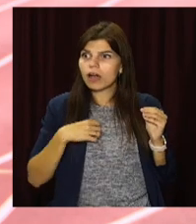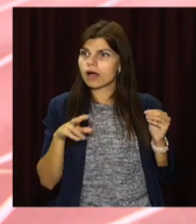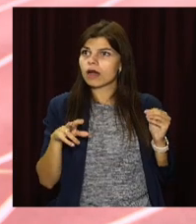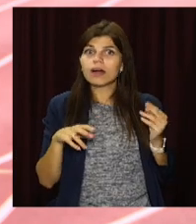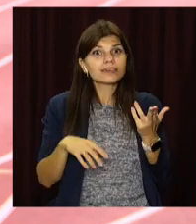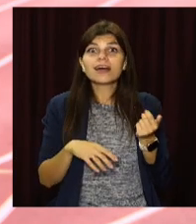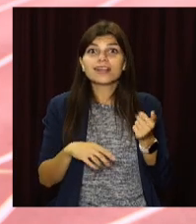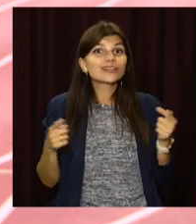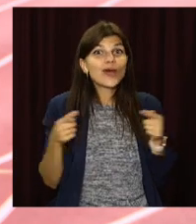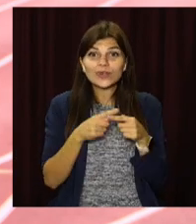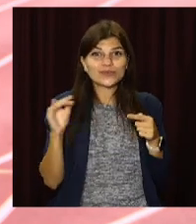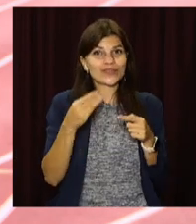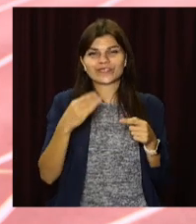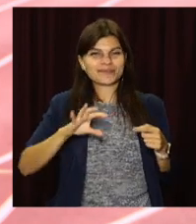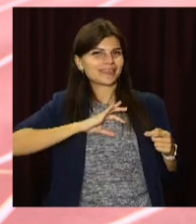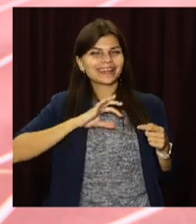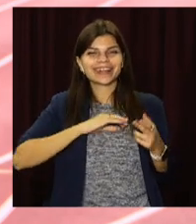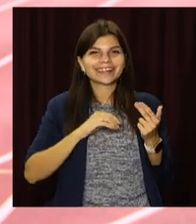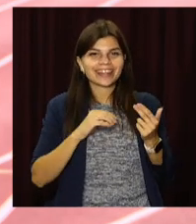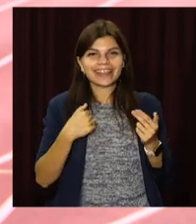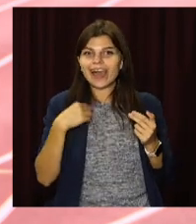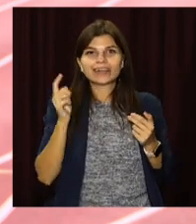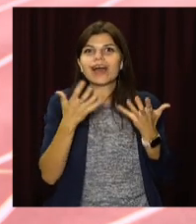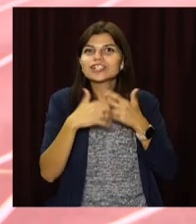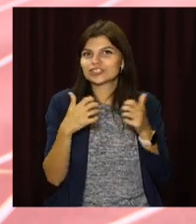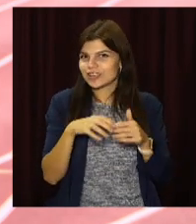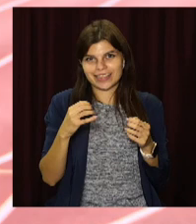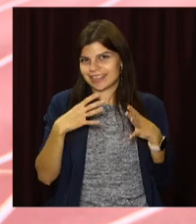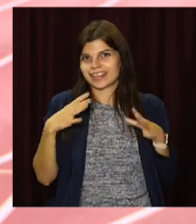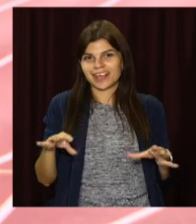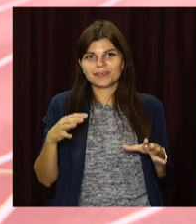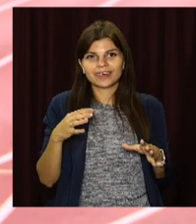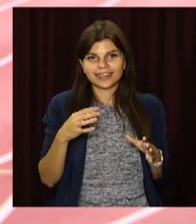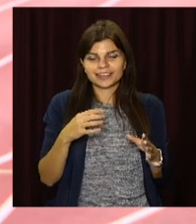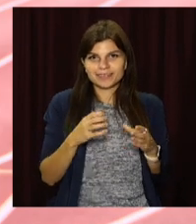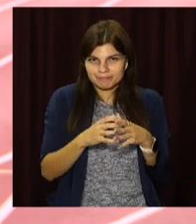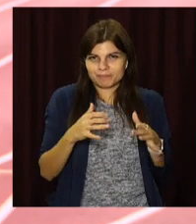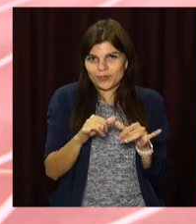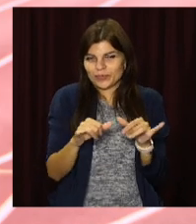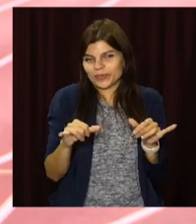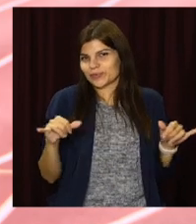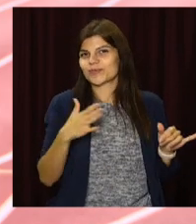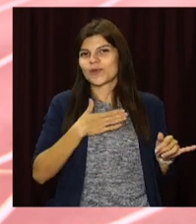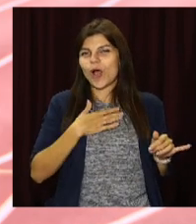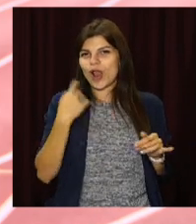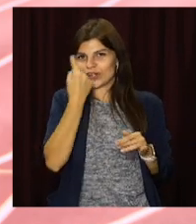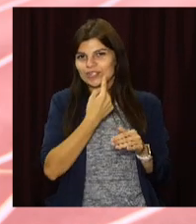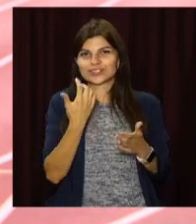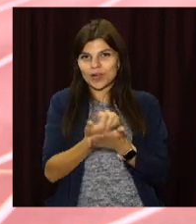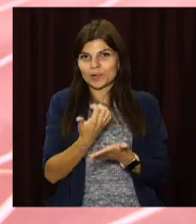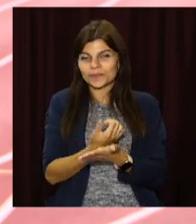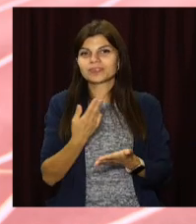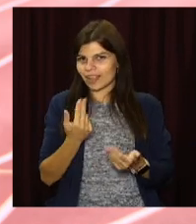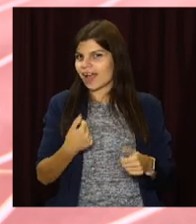точно 10-та ювілейна, тому я навіть якось не рахувала, що їх може настільки стати більше в моїй особистій колекції. Тому